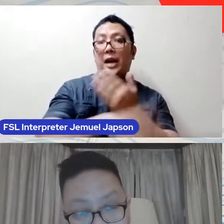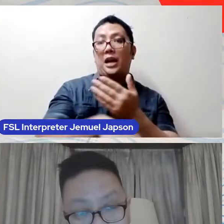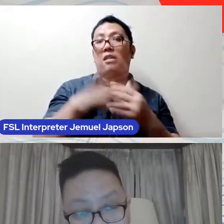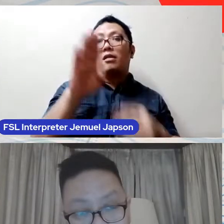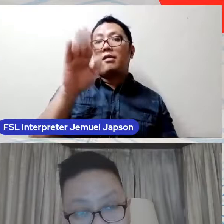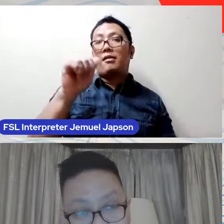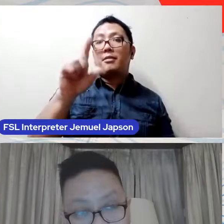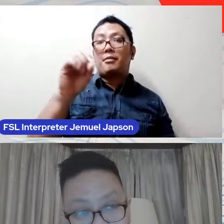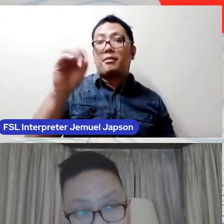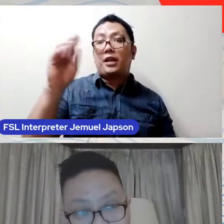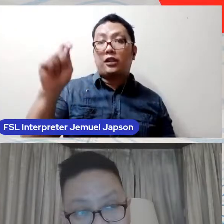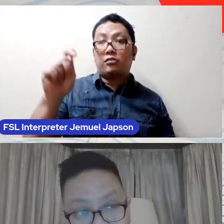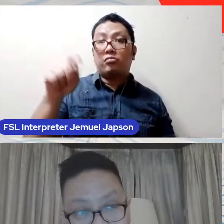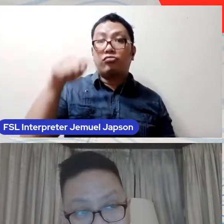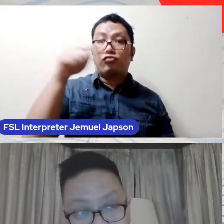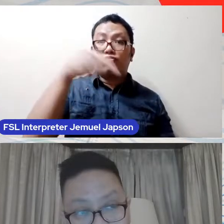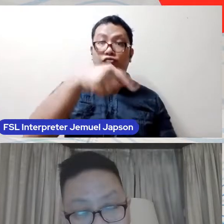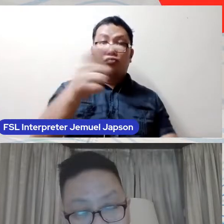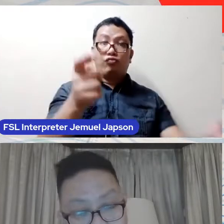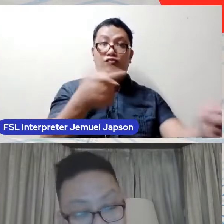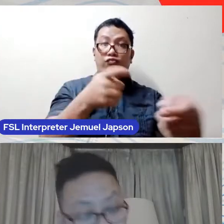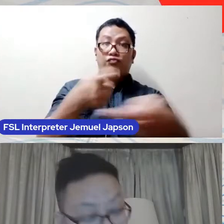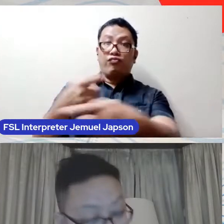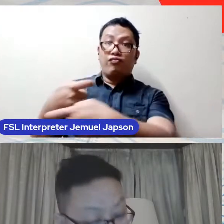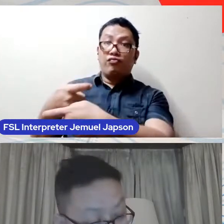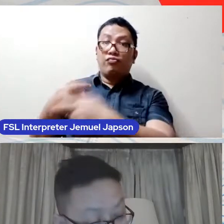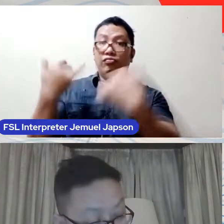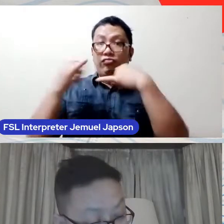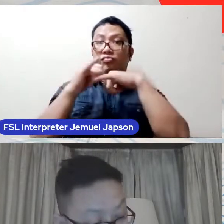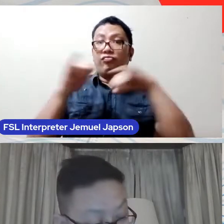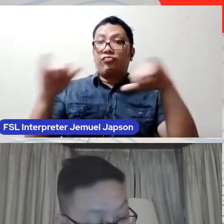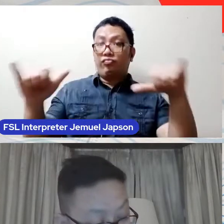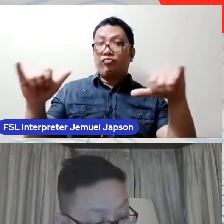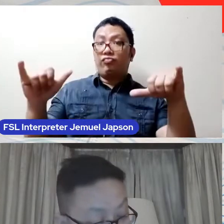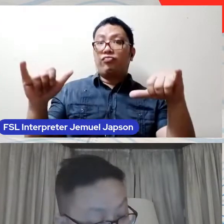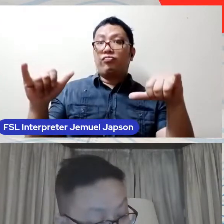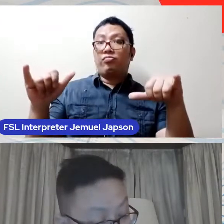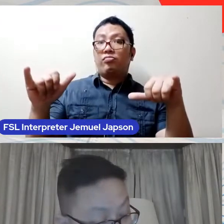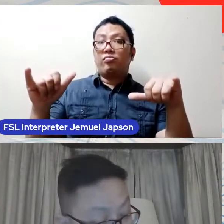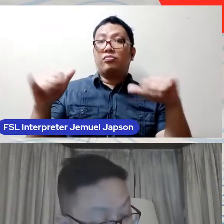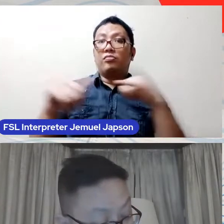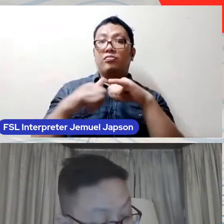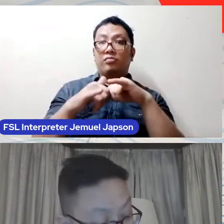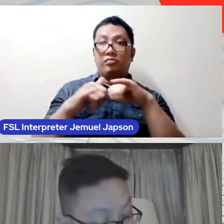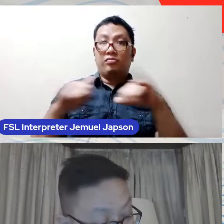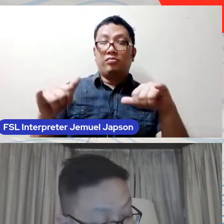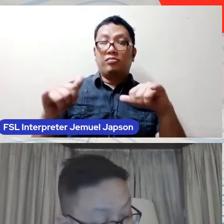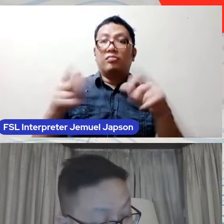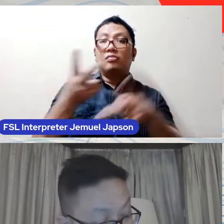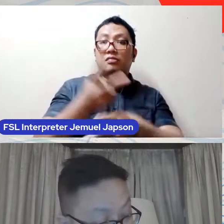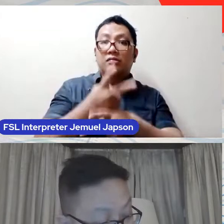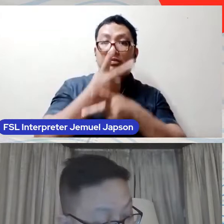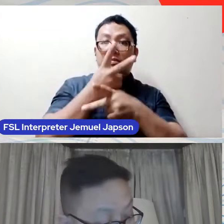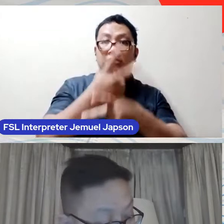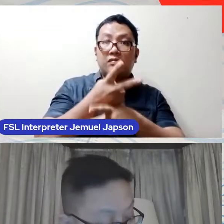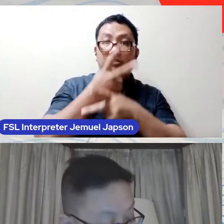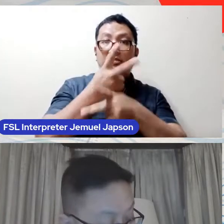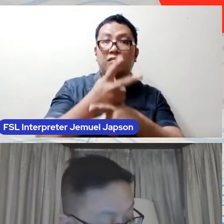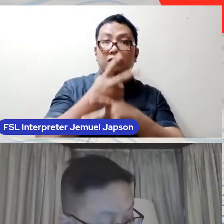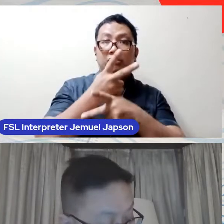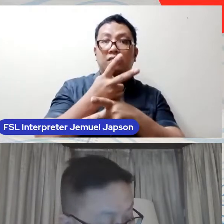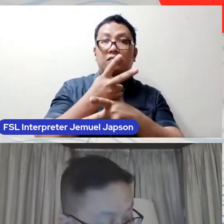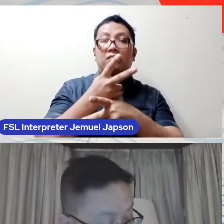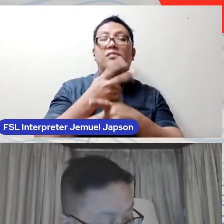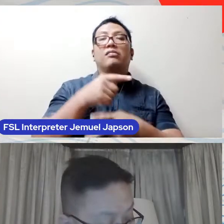yung mga balotang ito, still, parang pinoprotektahan natin yung chain of custody dyan.